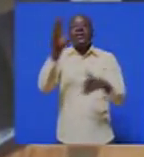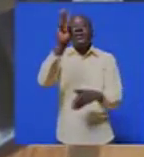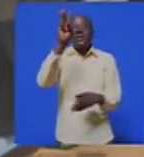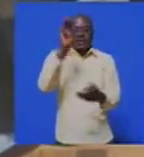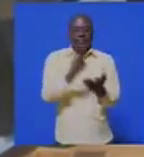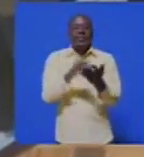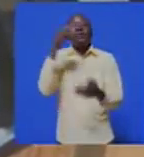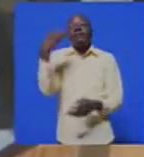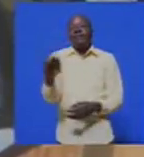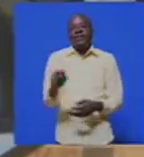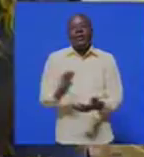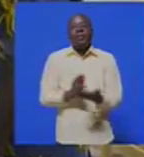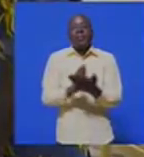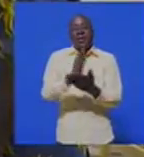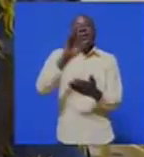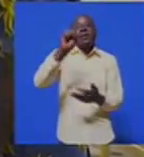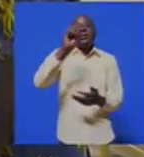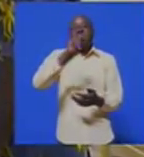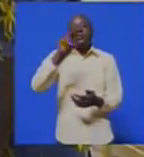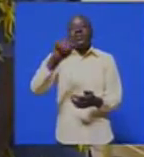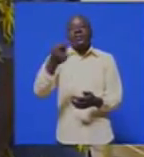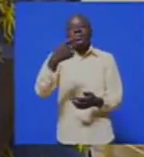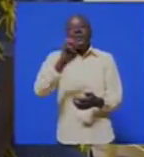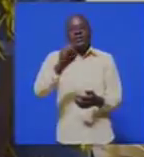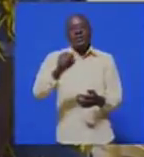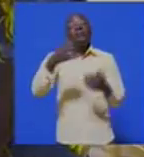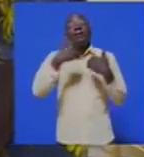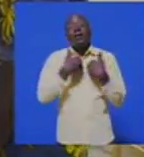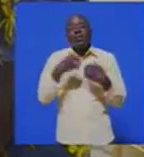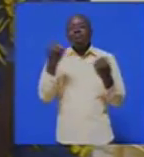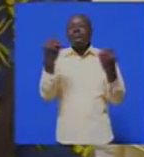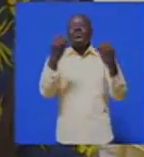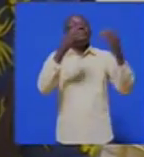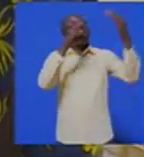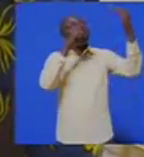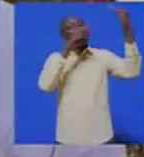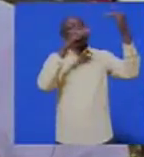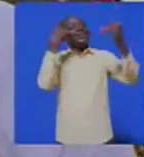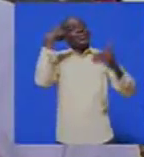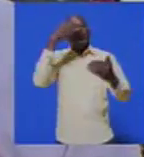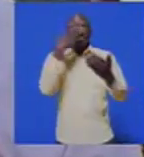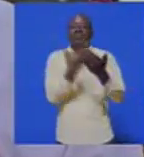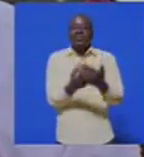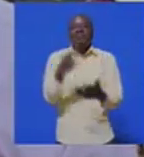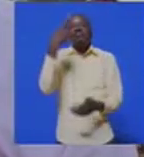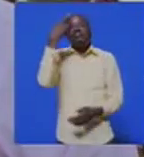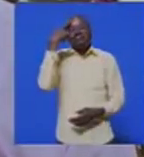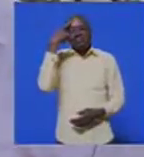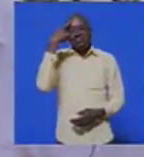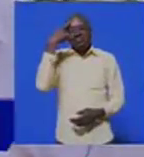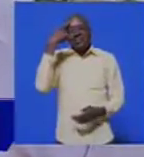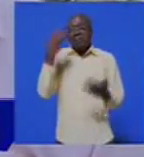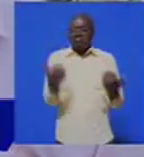CFA par la Sonagès, suscite beaucoup d'espoir pour bien de raisons. Et actuellement, au marché, il n'y en a